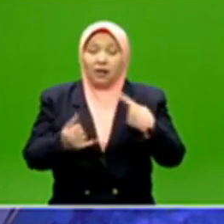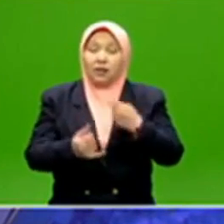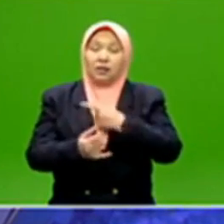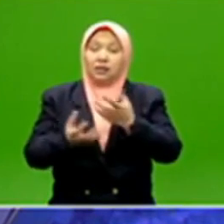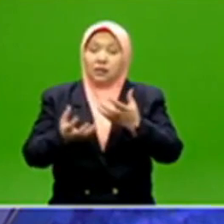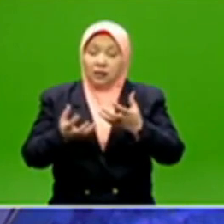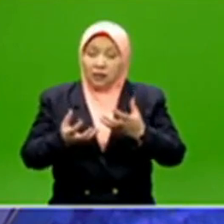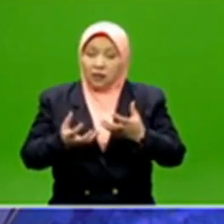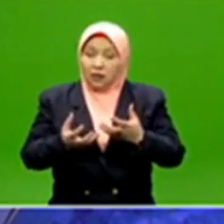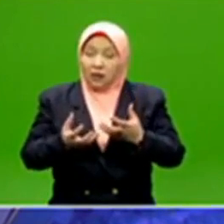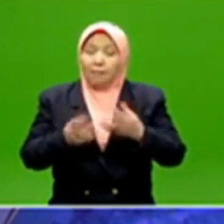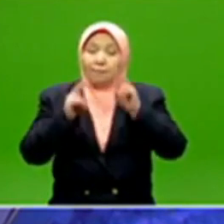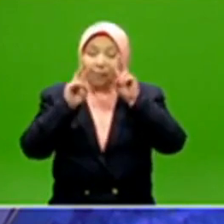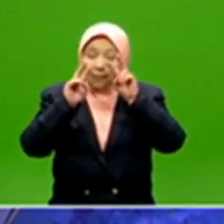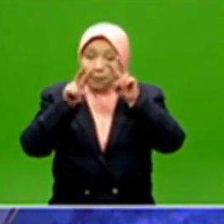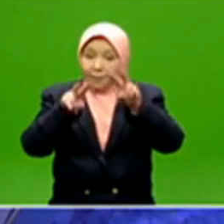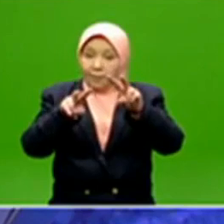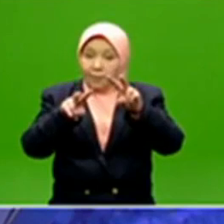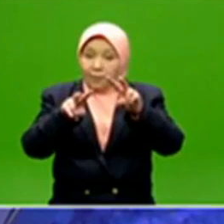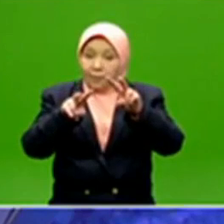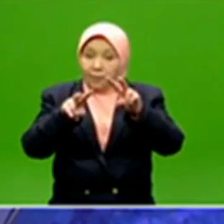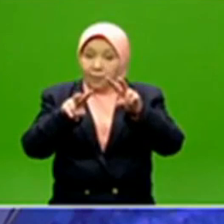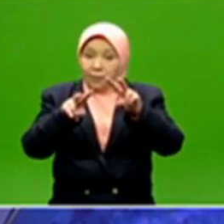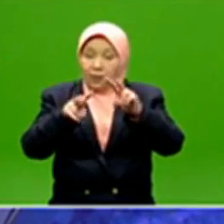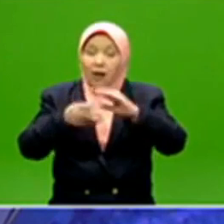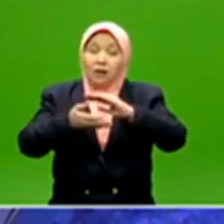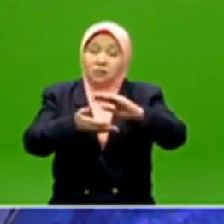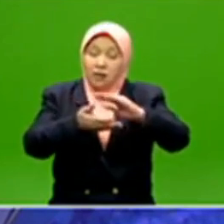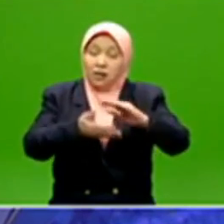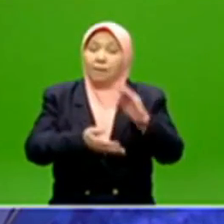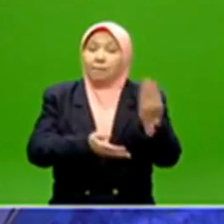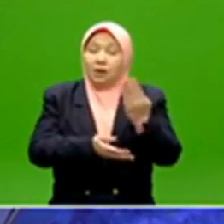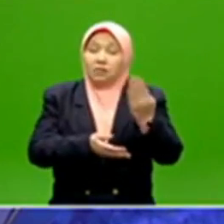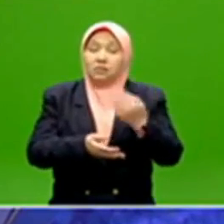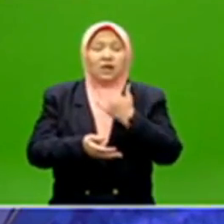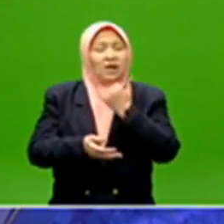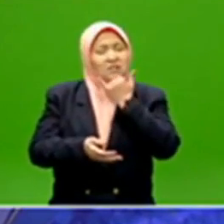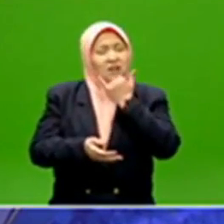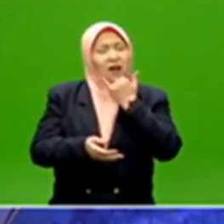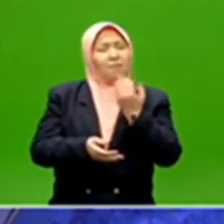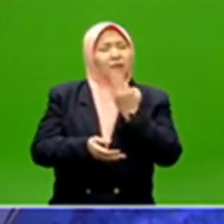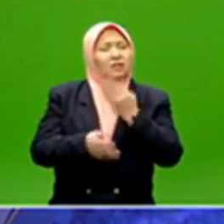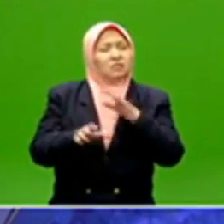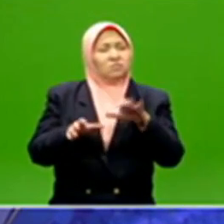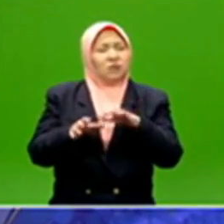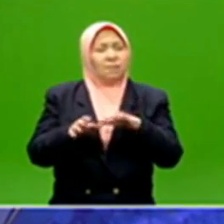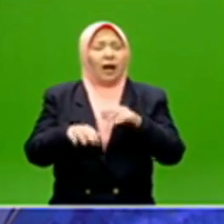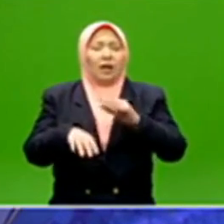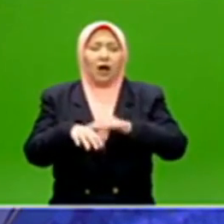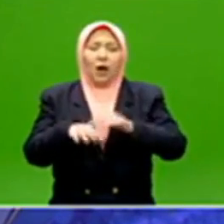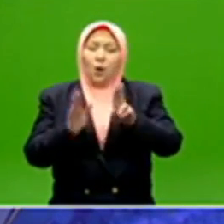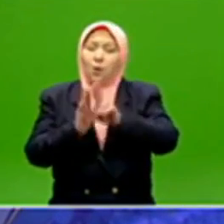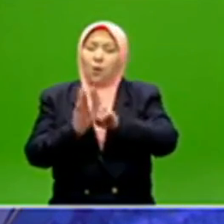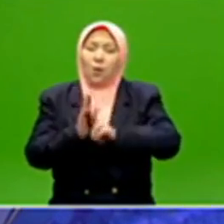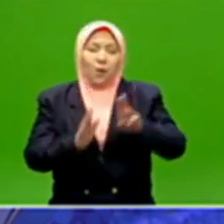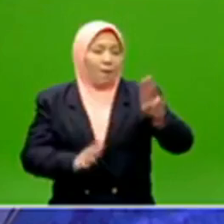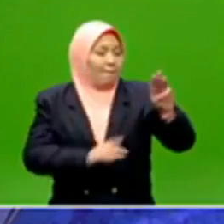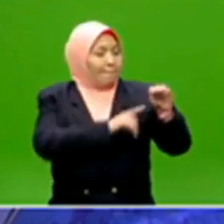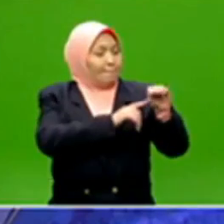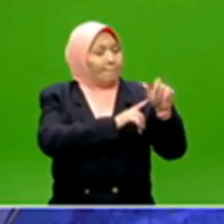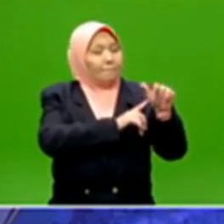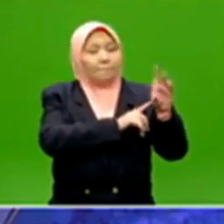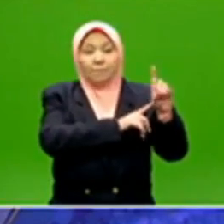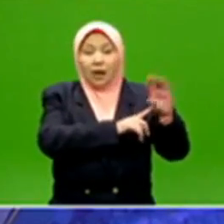enak melihat pada kesalahan-kesalahan yang biasa juga berlaku pada hukum mad sama ada mad wajib